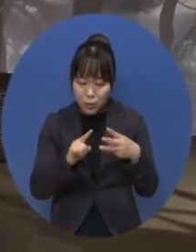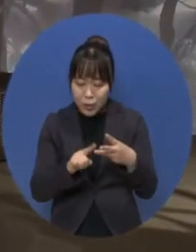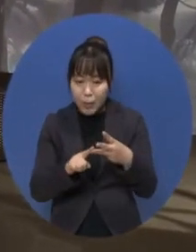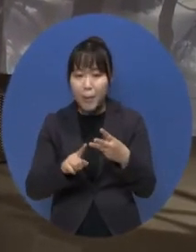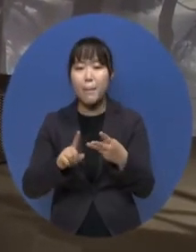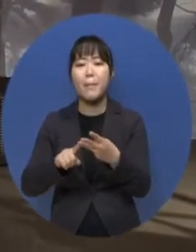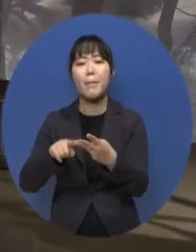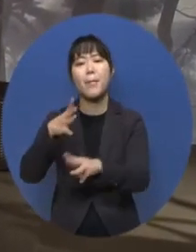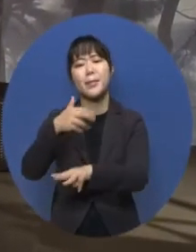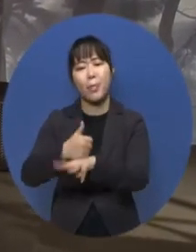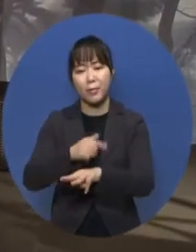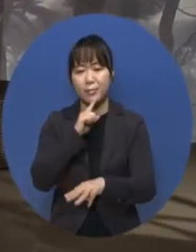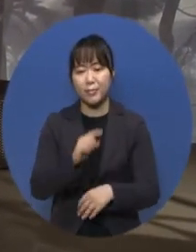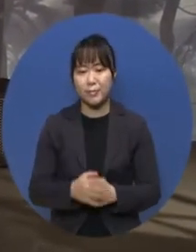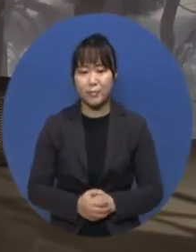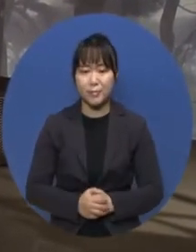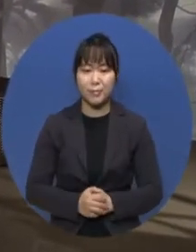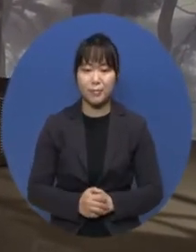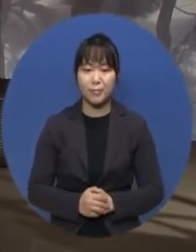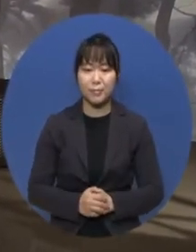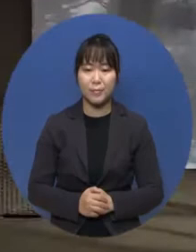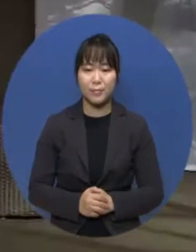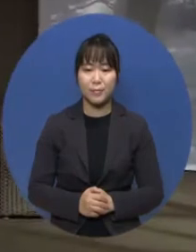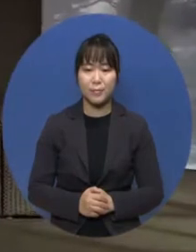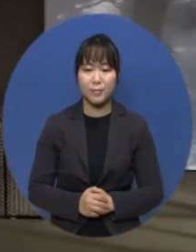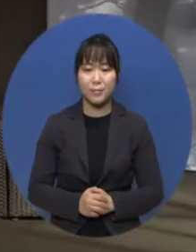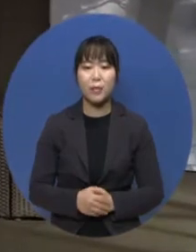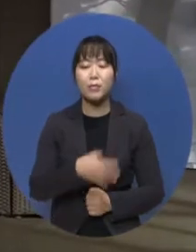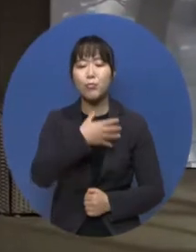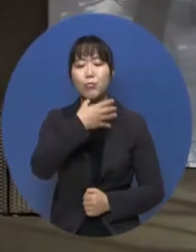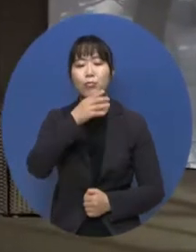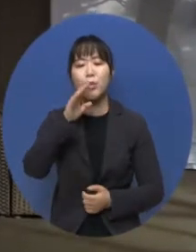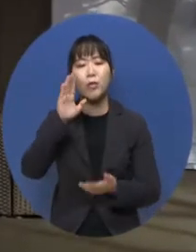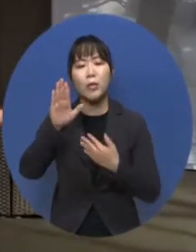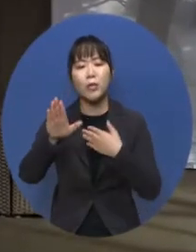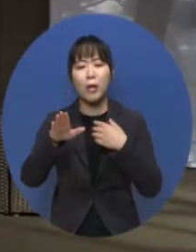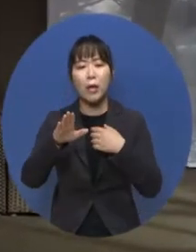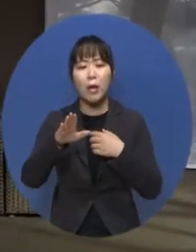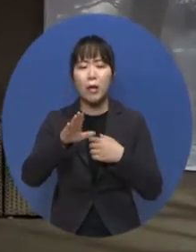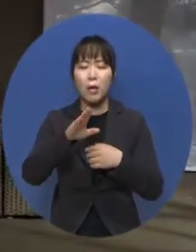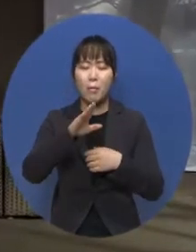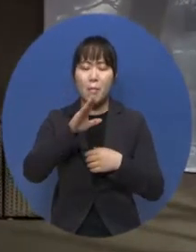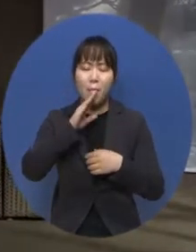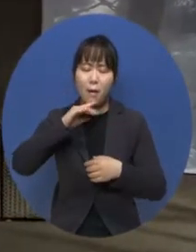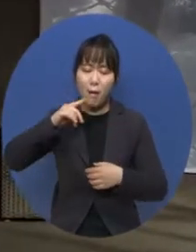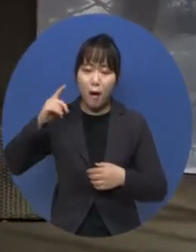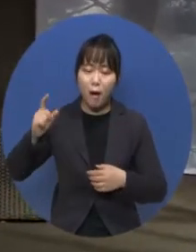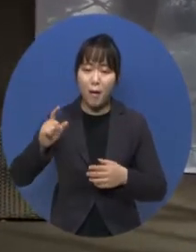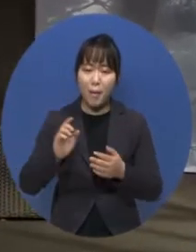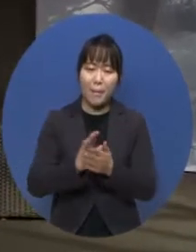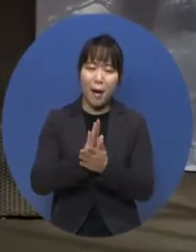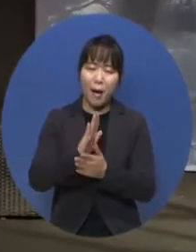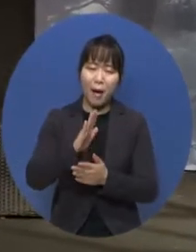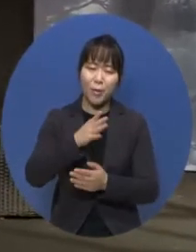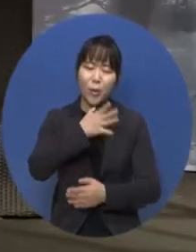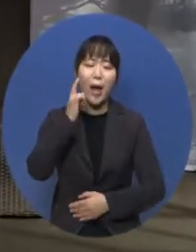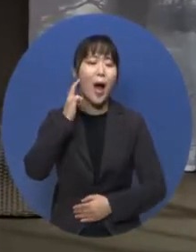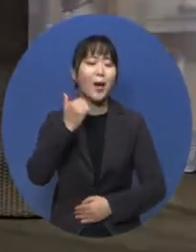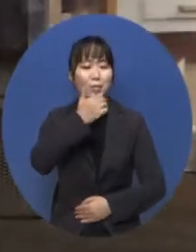마지막 작품입니다. 황혼 속에서도 여전히 강한 빛을 내뿜는 노년의